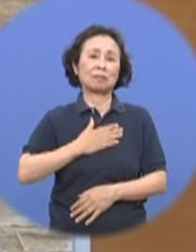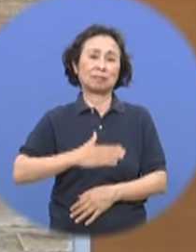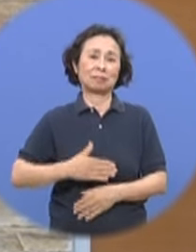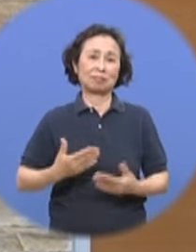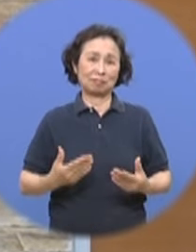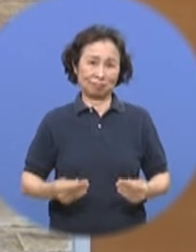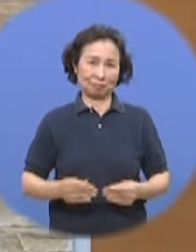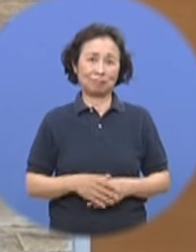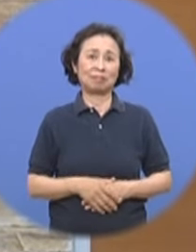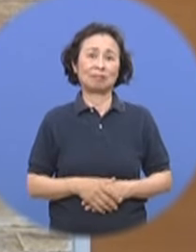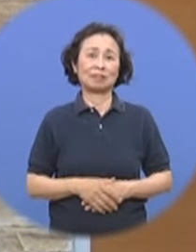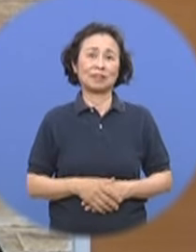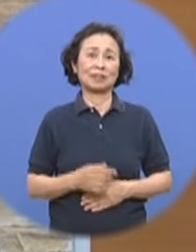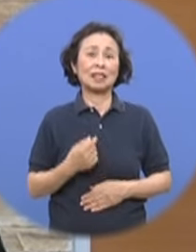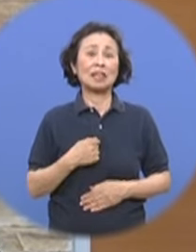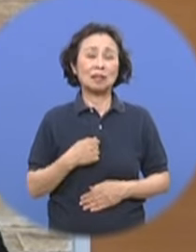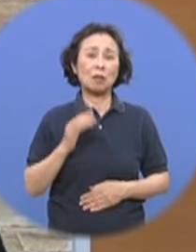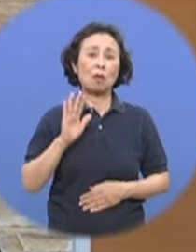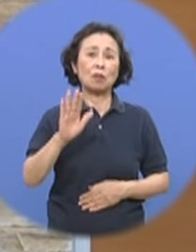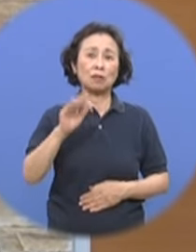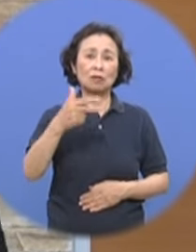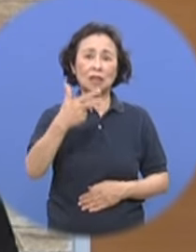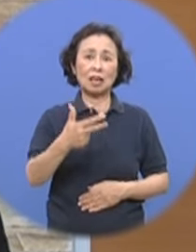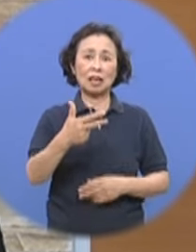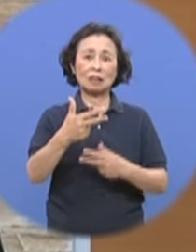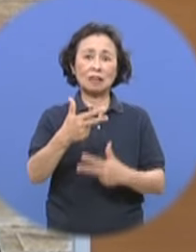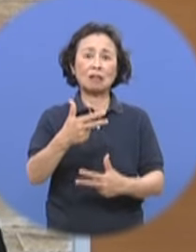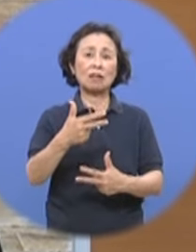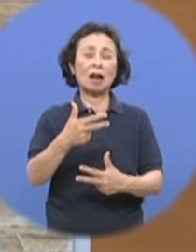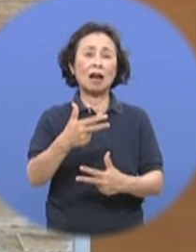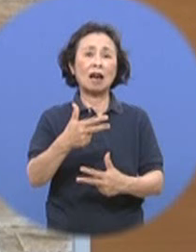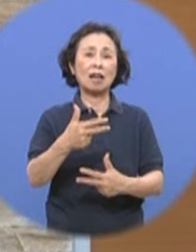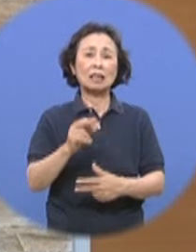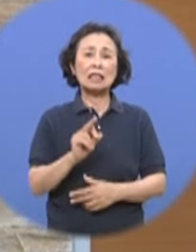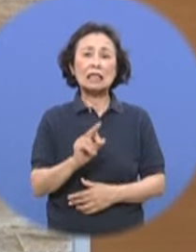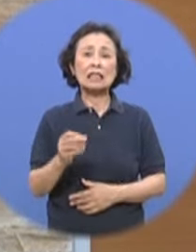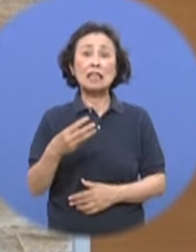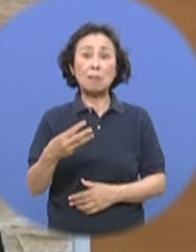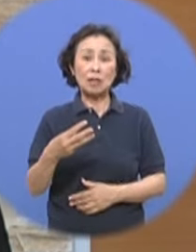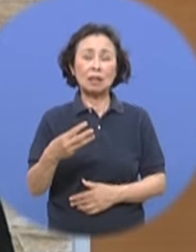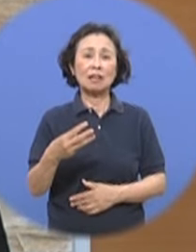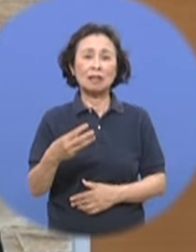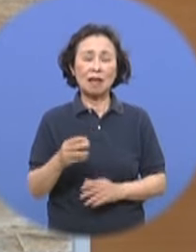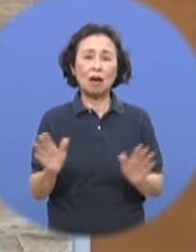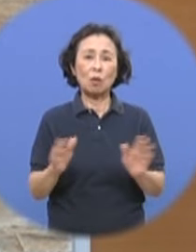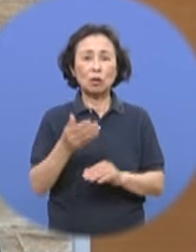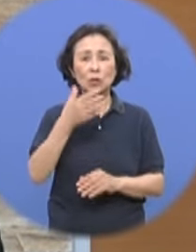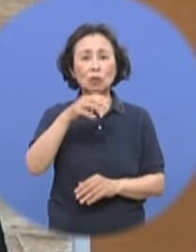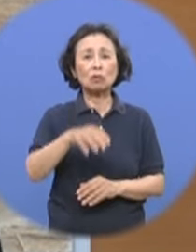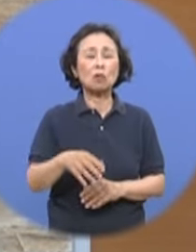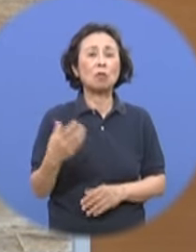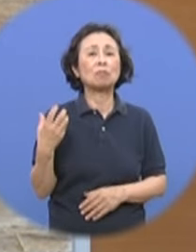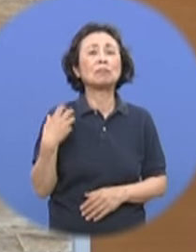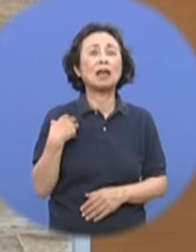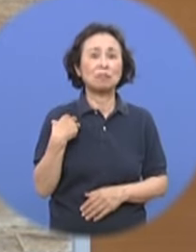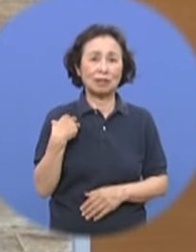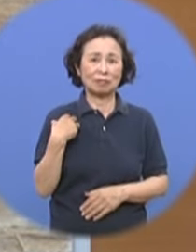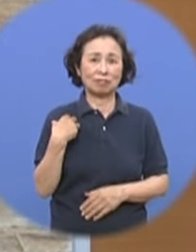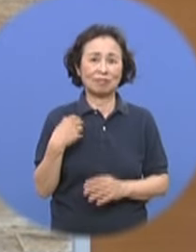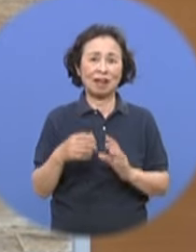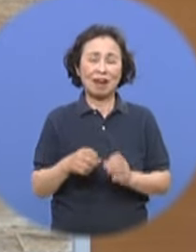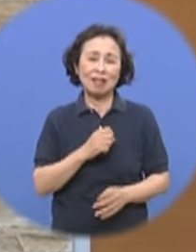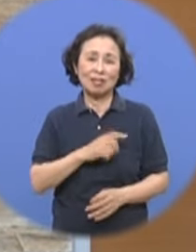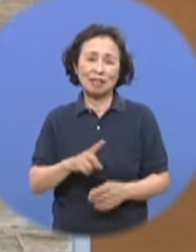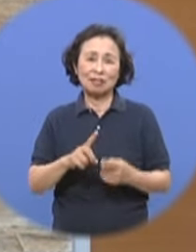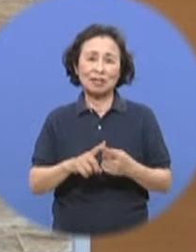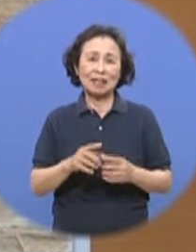ました。そして私も7月7日にゼミで子ども食堂をするので積極的に関